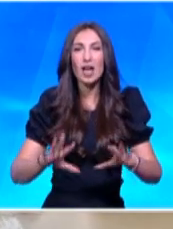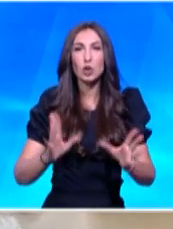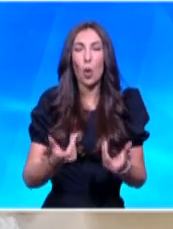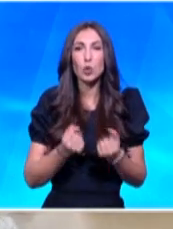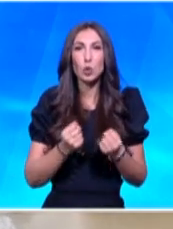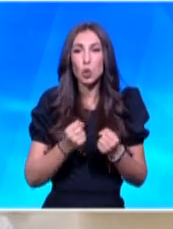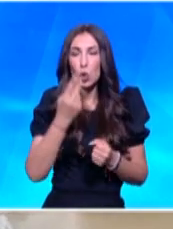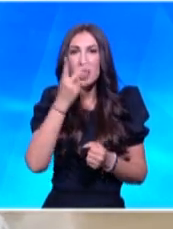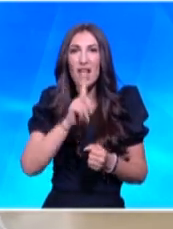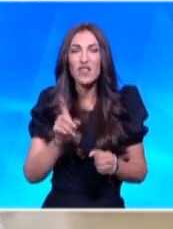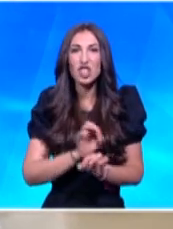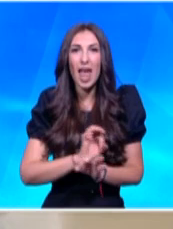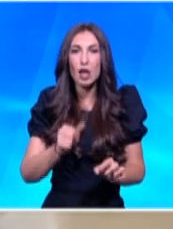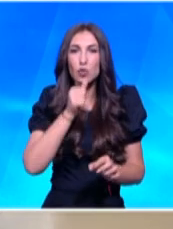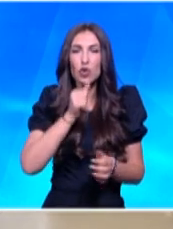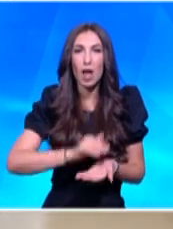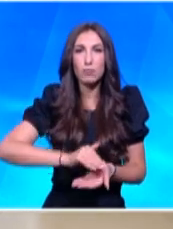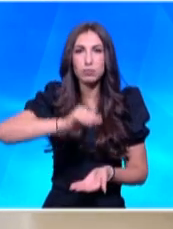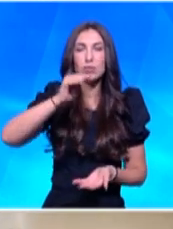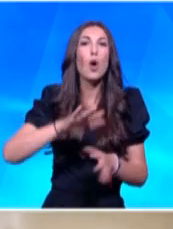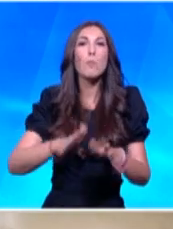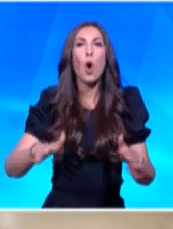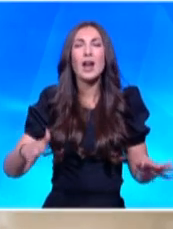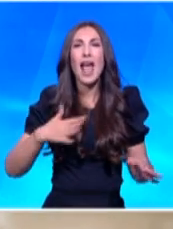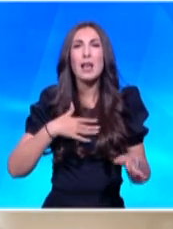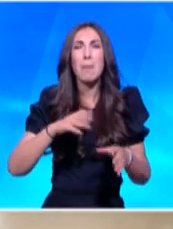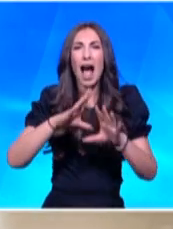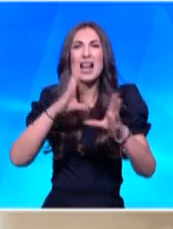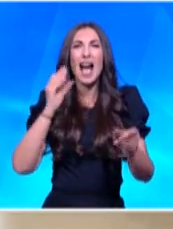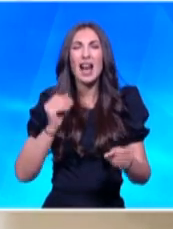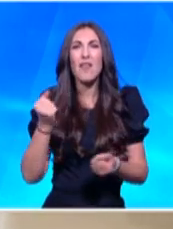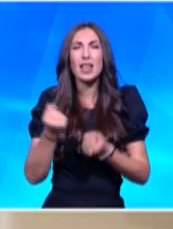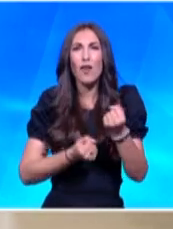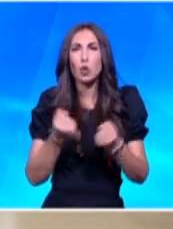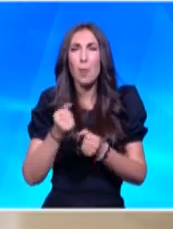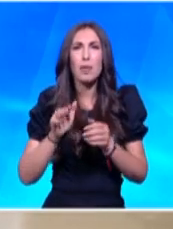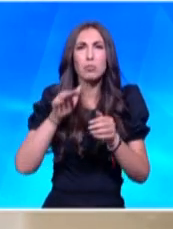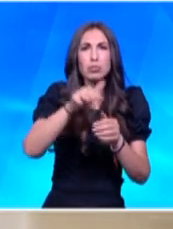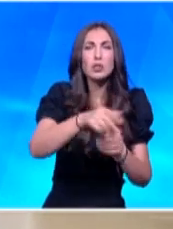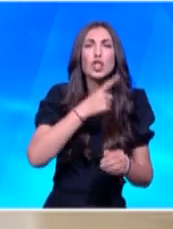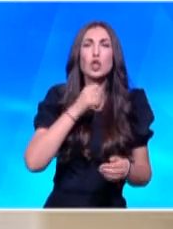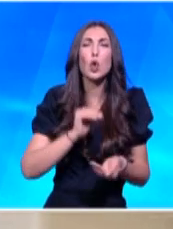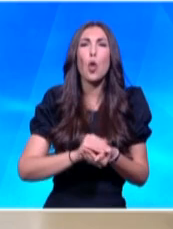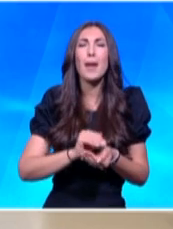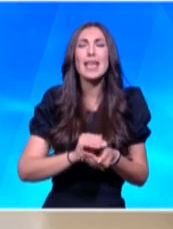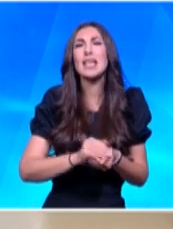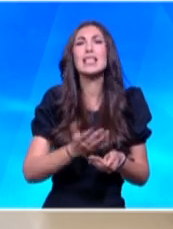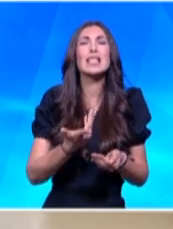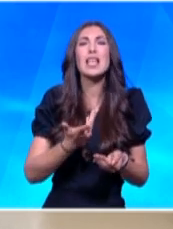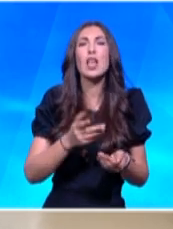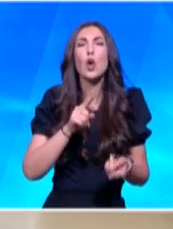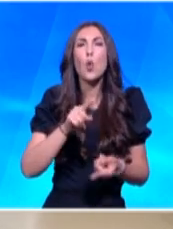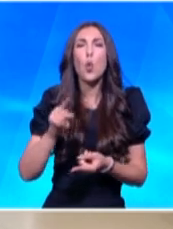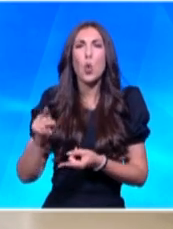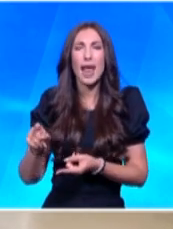от количеството в вода. В морето има завлечени каравани, автомобили и домакински уреди. Отново по разказ на хората